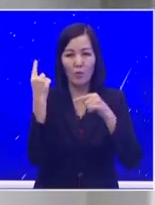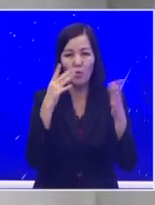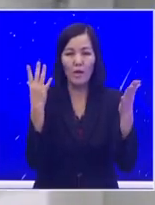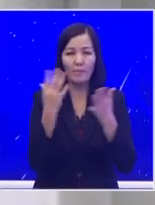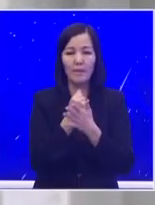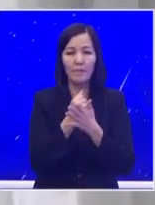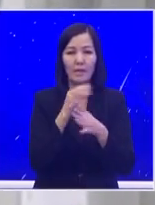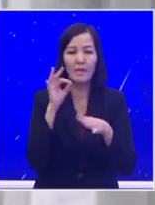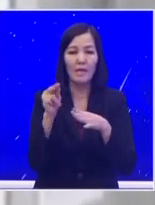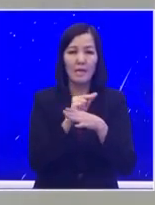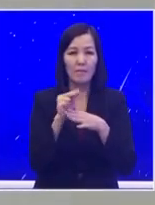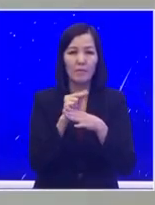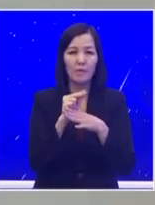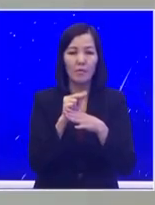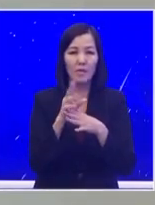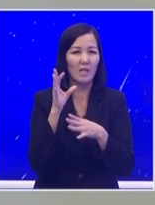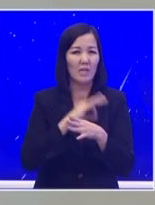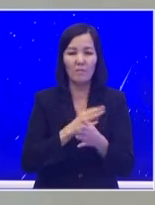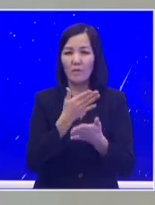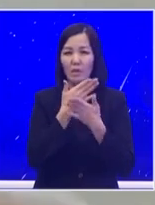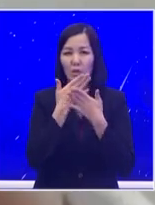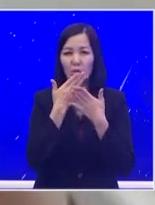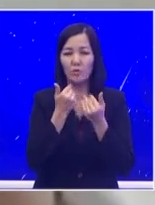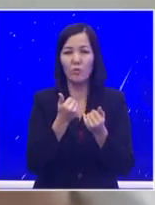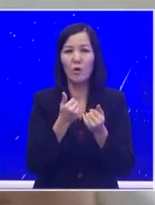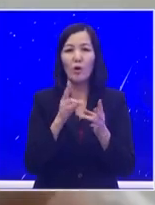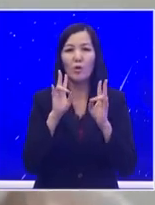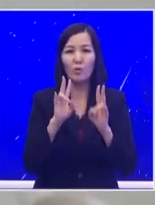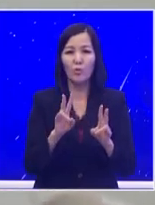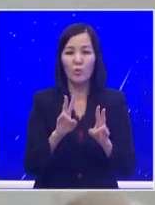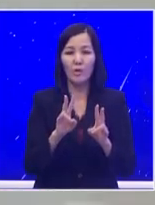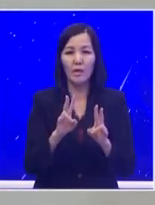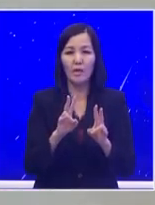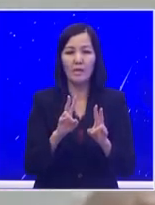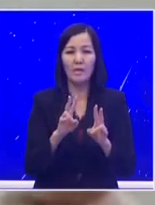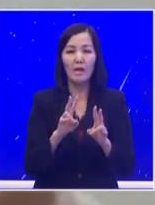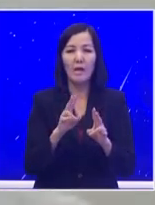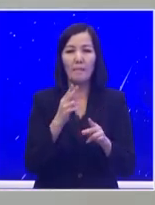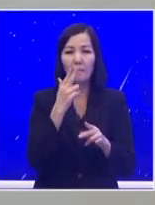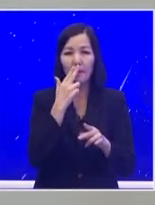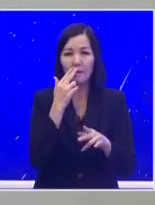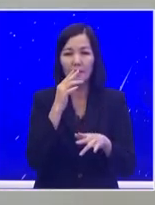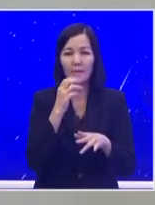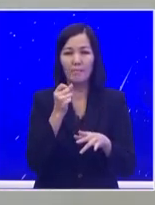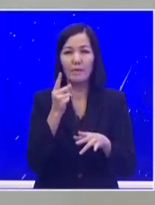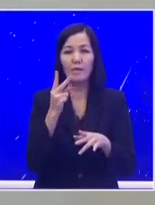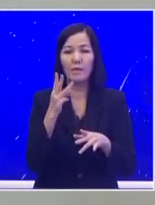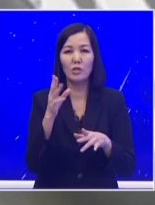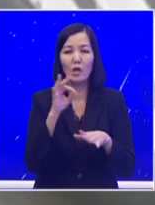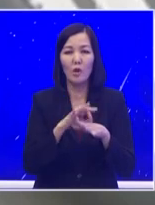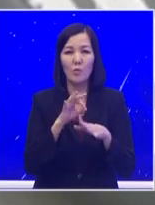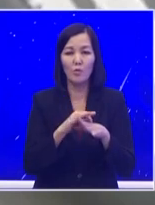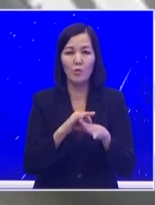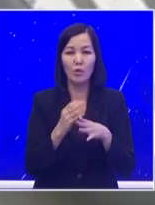безгекті емдеуде ешқандай тиімділігі болмайды. Бірақ бұл дәрі кейін атипті пневмониясында бірнеше ауруды емдеуге